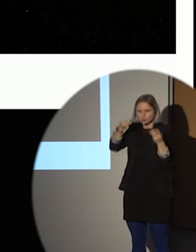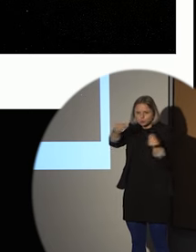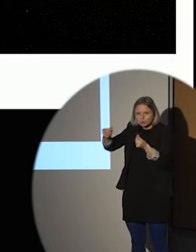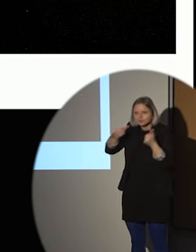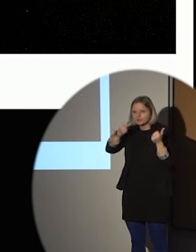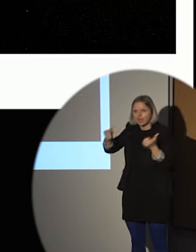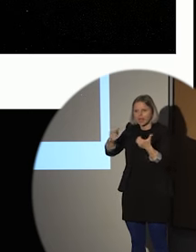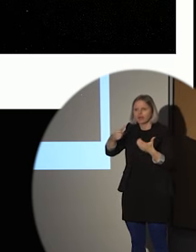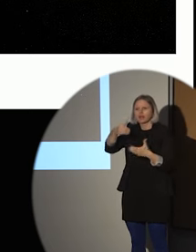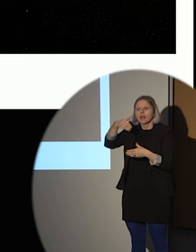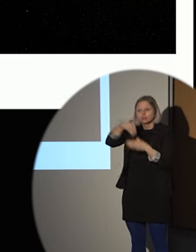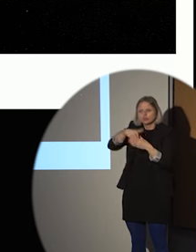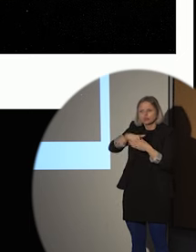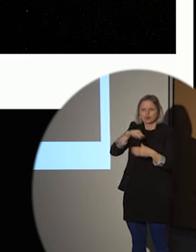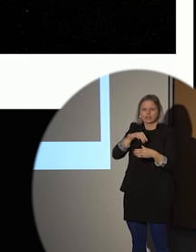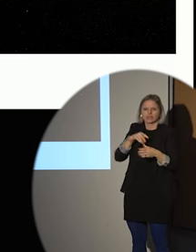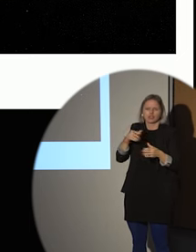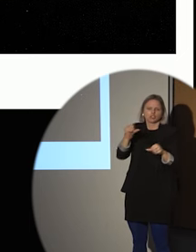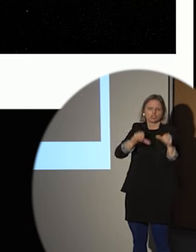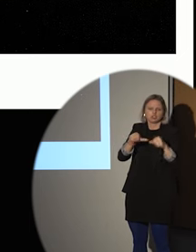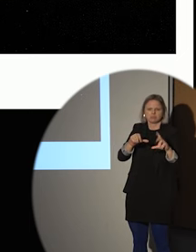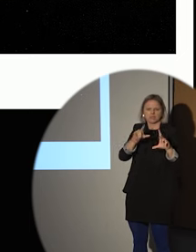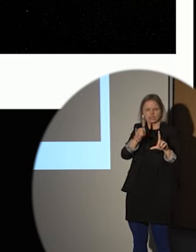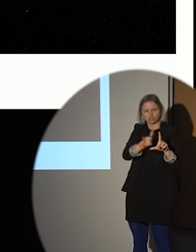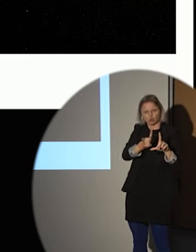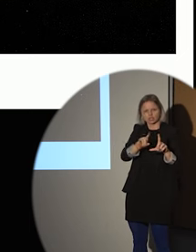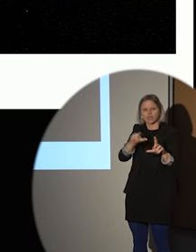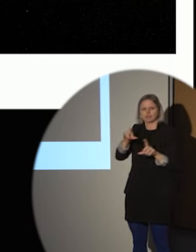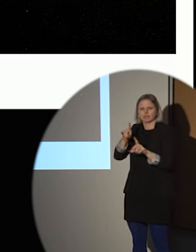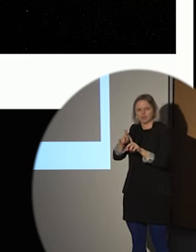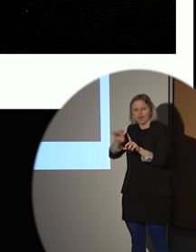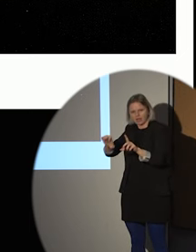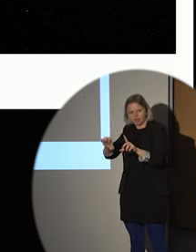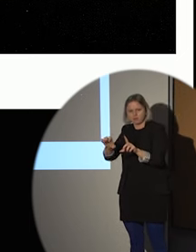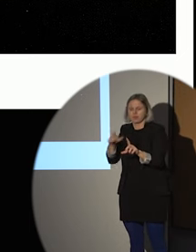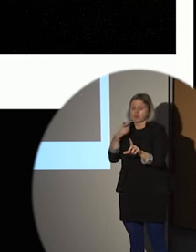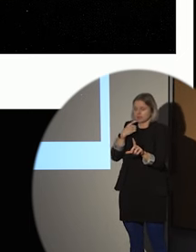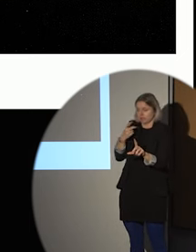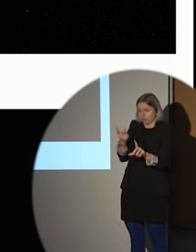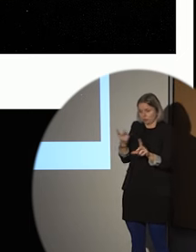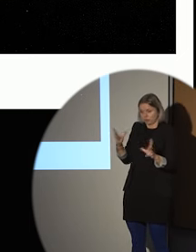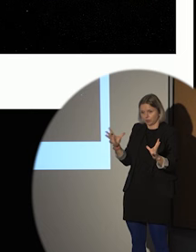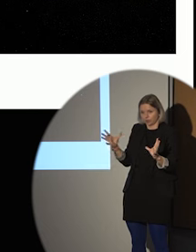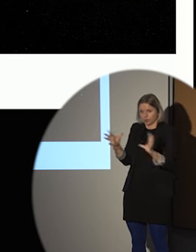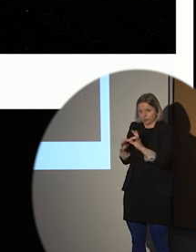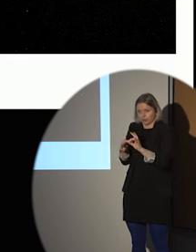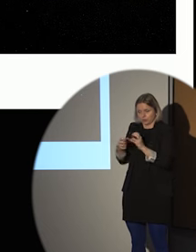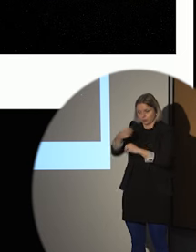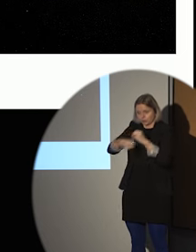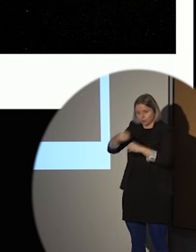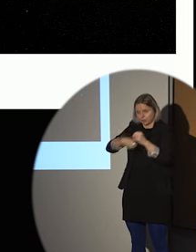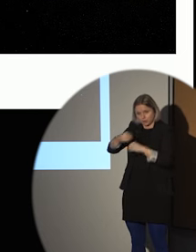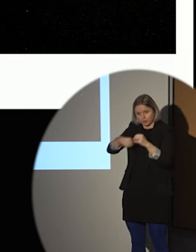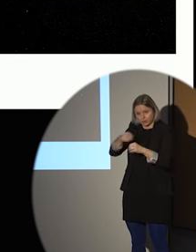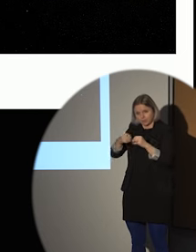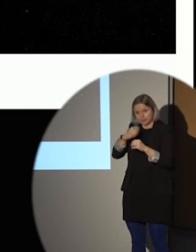de l'hydrogène en hélium. Mais si la masse d'une étoile est plus grande, ce qui va se passer, c'est que l'hélium lui-même peut